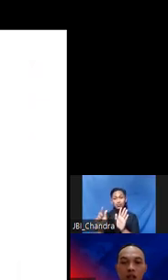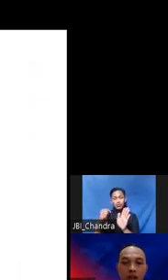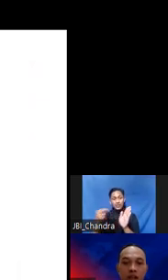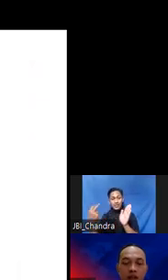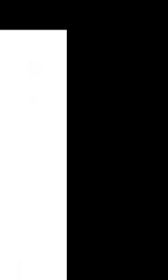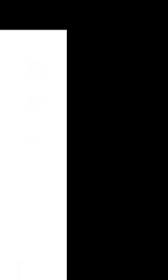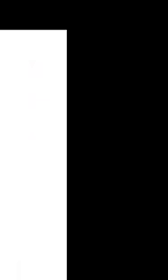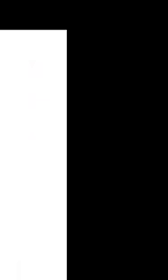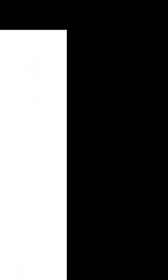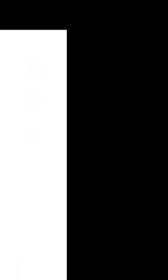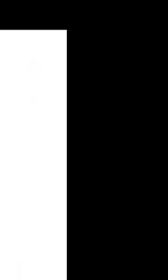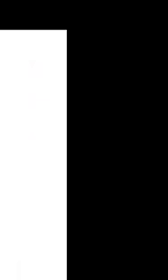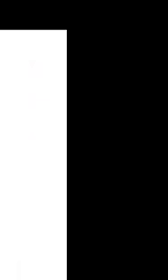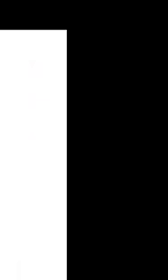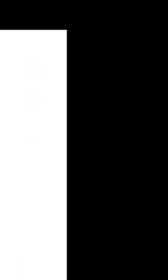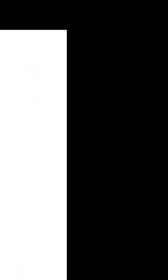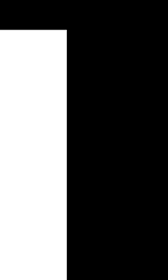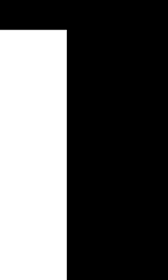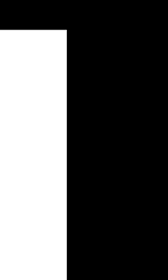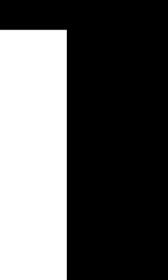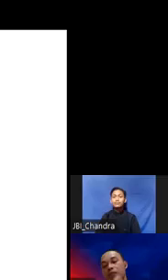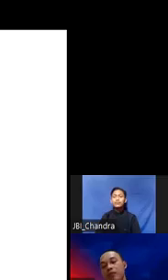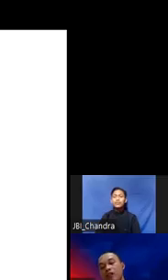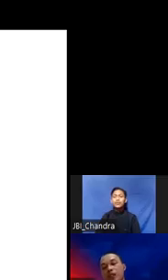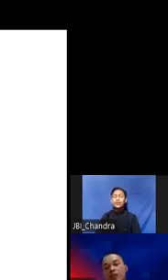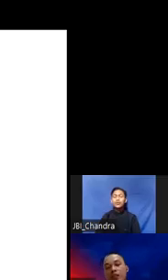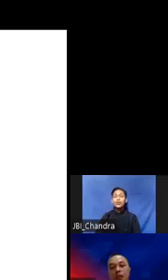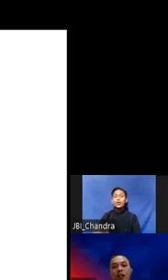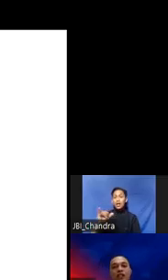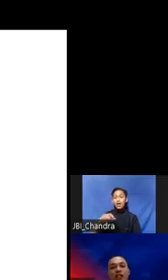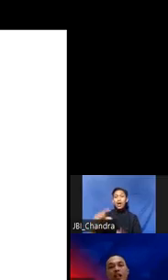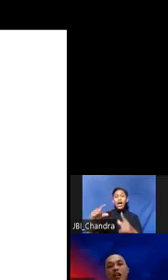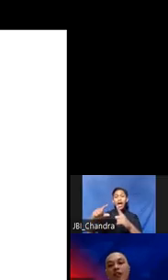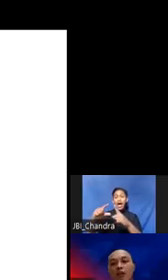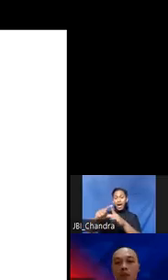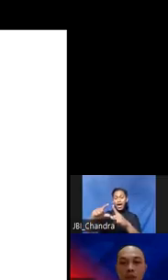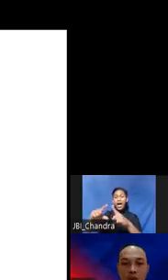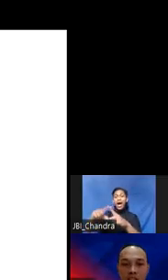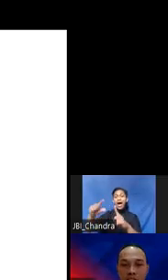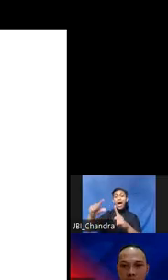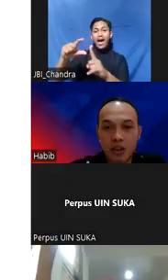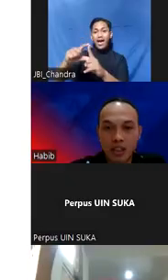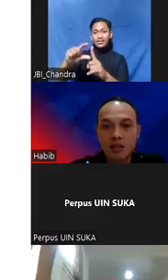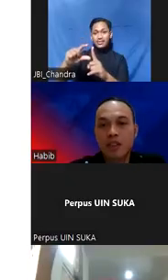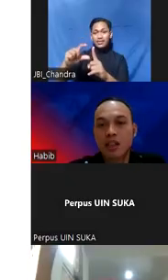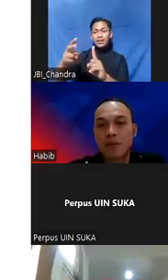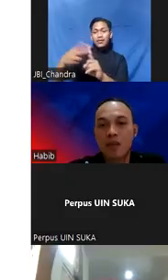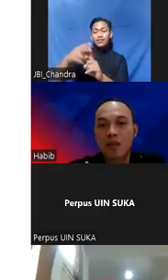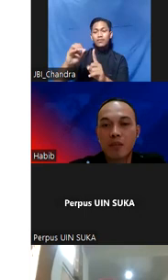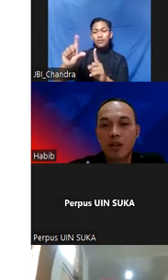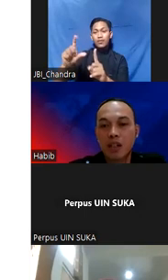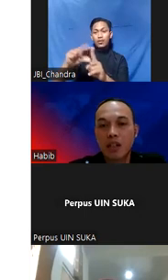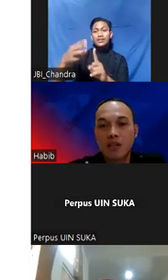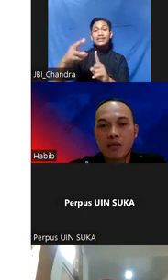add file itu cuma satu Sedangkan untuk yang add folder itu kalau temen-temen ingin mengeks secara penuh ya satu folder itu bisa